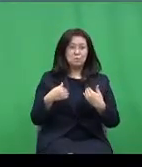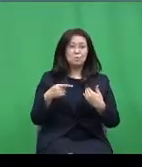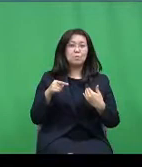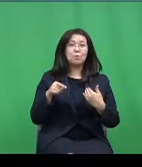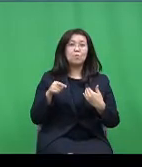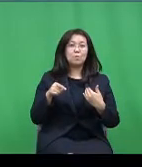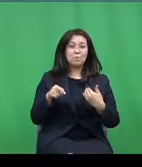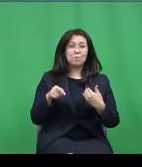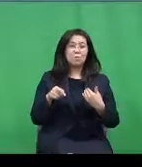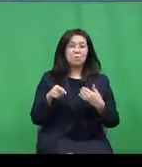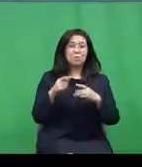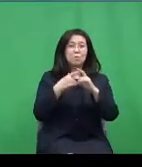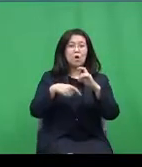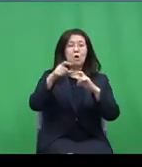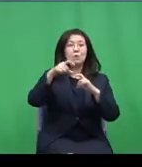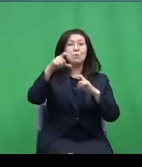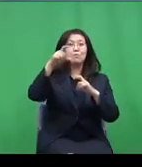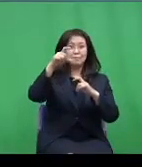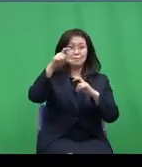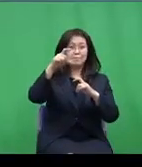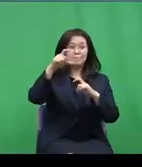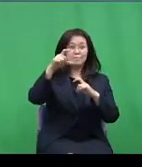これをぜひですね、さらに、